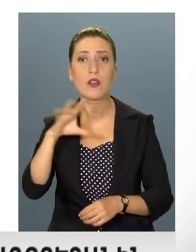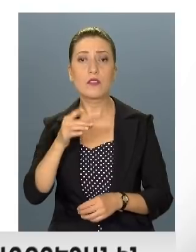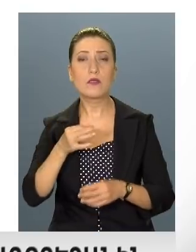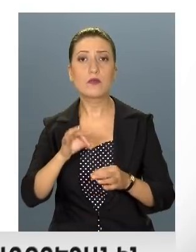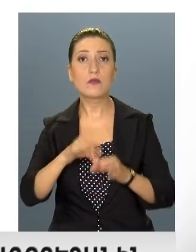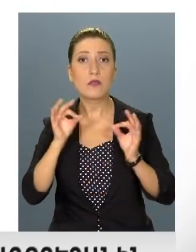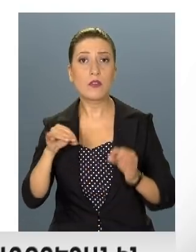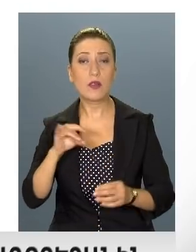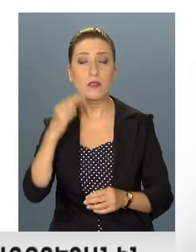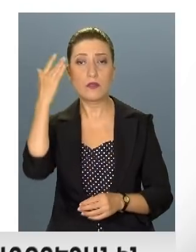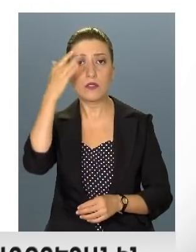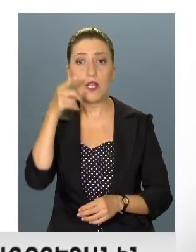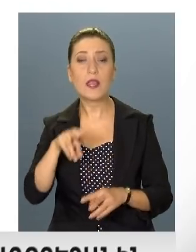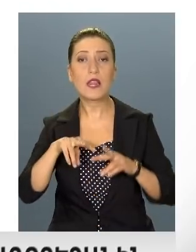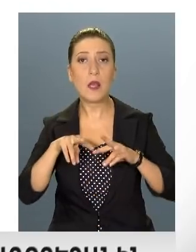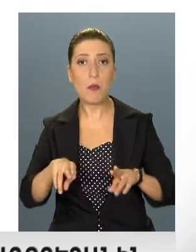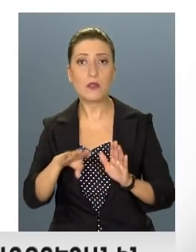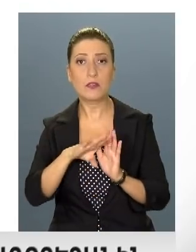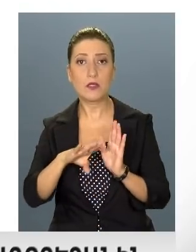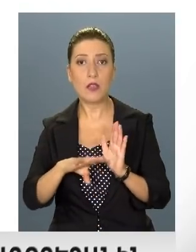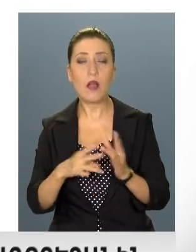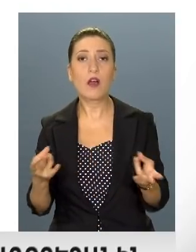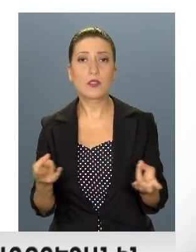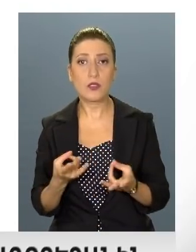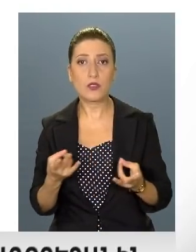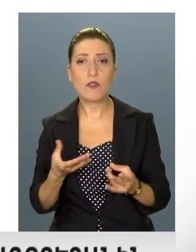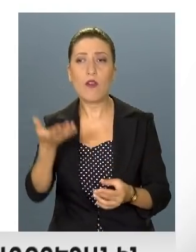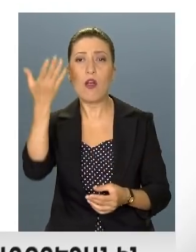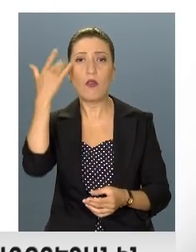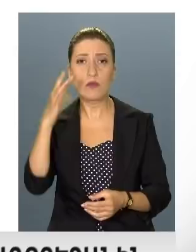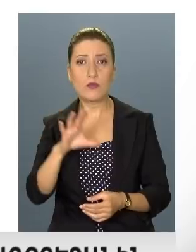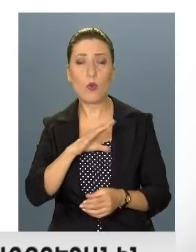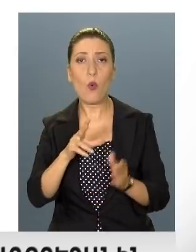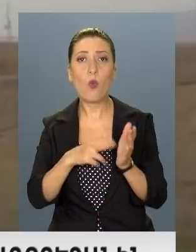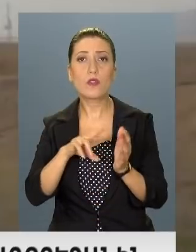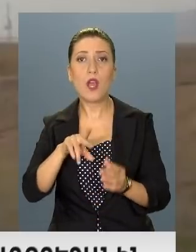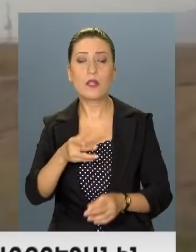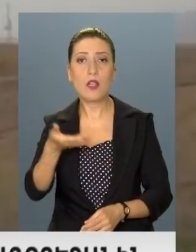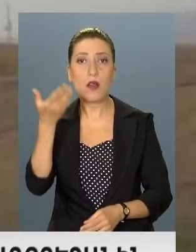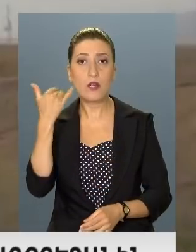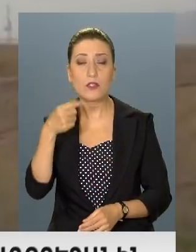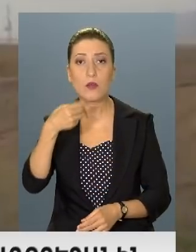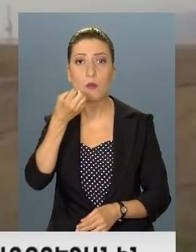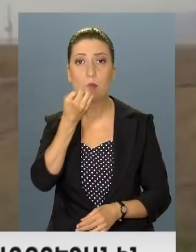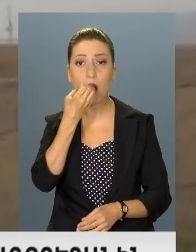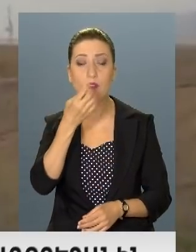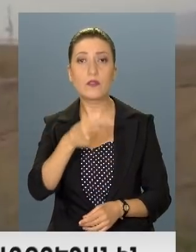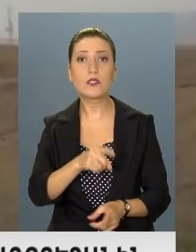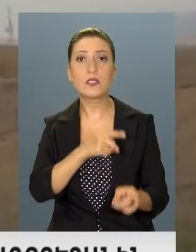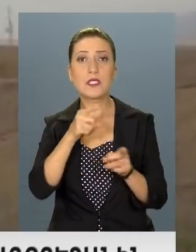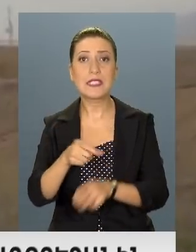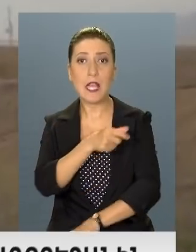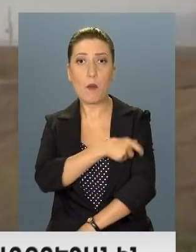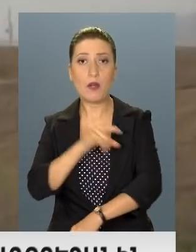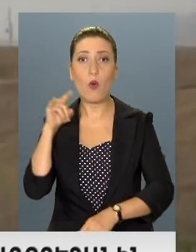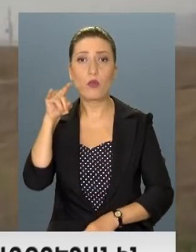կատարելագործելու հեռանկարը։ Նման նախաձեռնության անհրաժեշտություն առաջացել է դեռևս 8 տարի առաջ, երբ Բաքվից Ստեփանակերտի